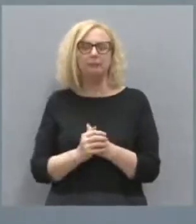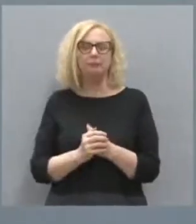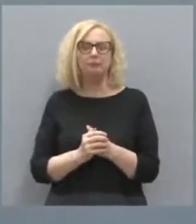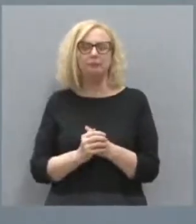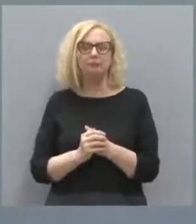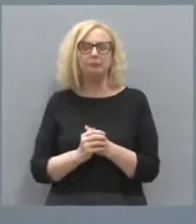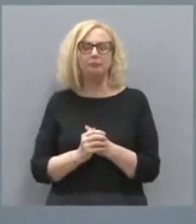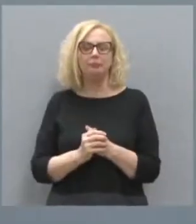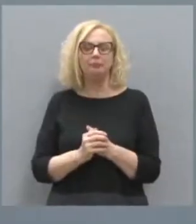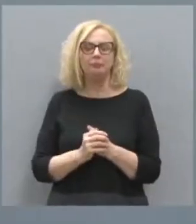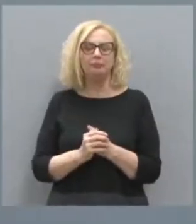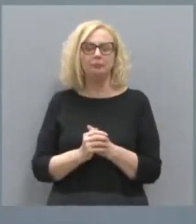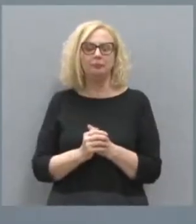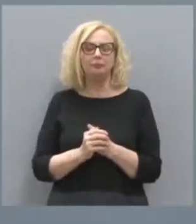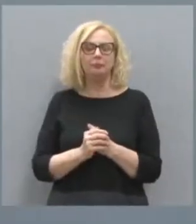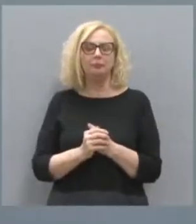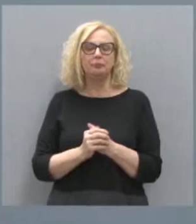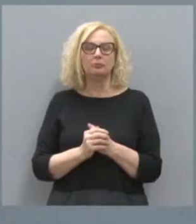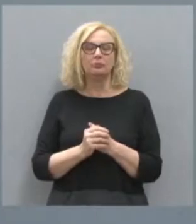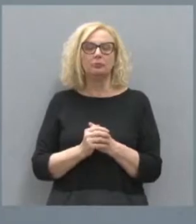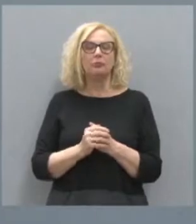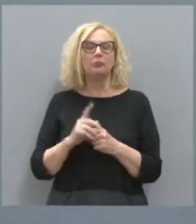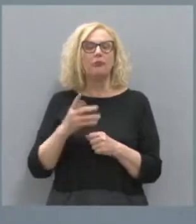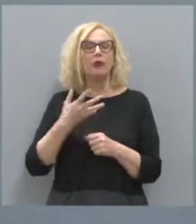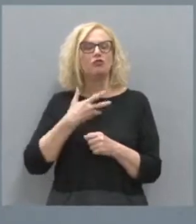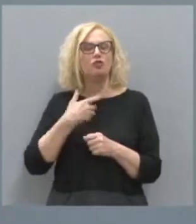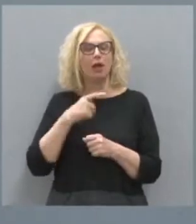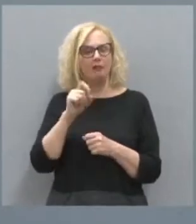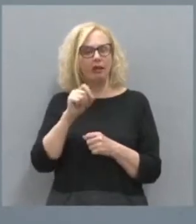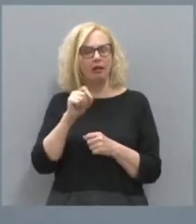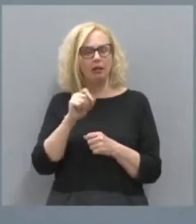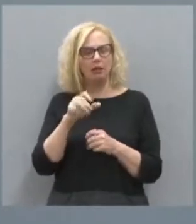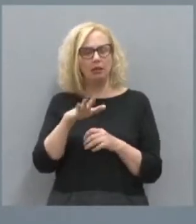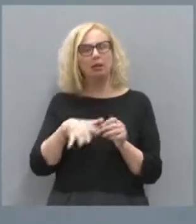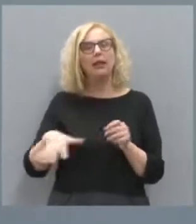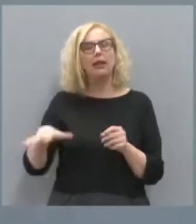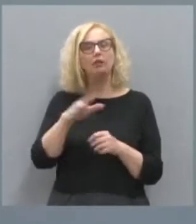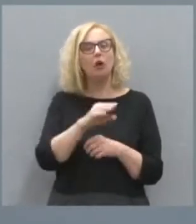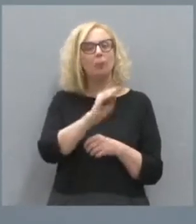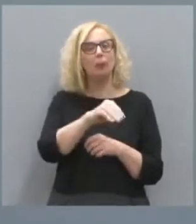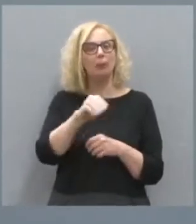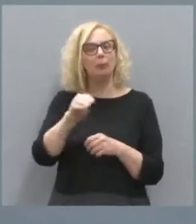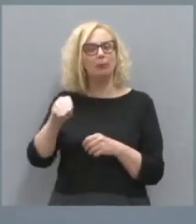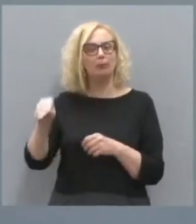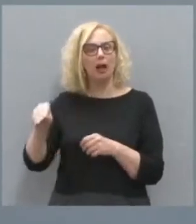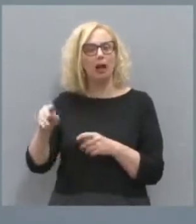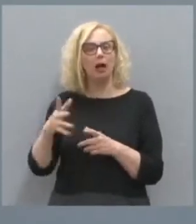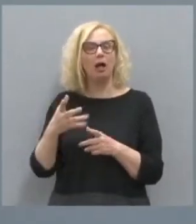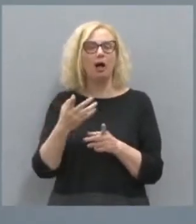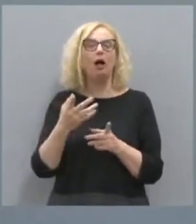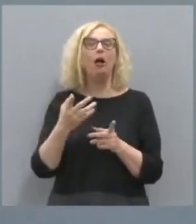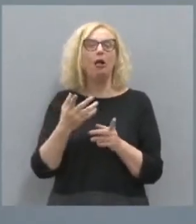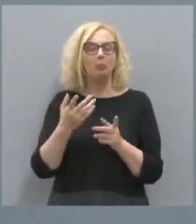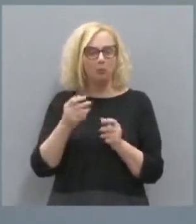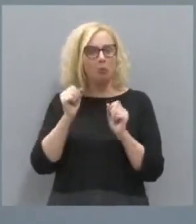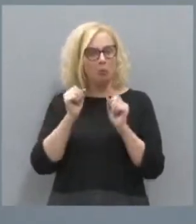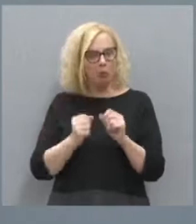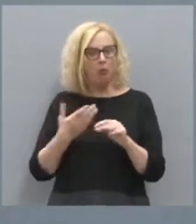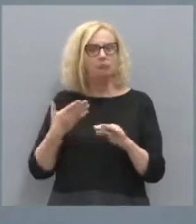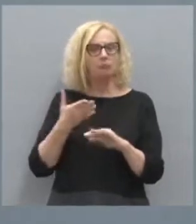e nelle venti postazioni distribuite sul territorio trentino ci si potrà vaccinare